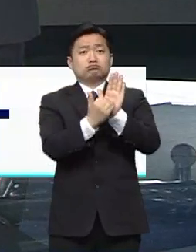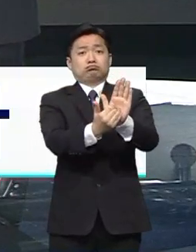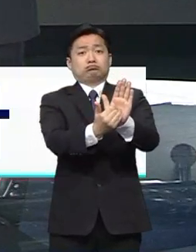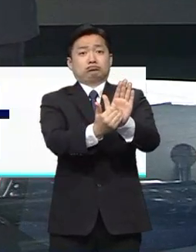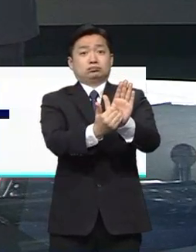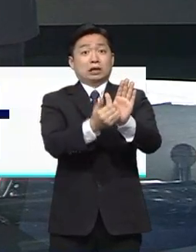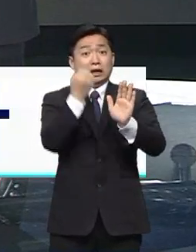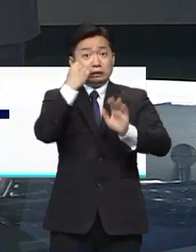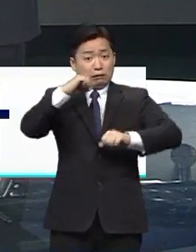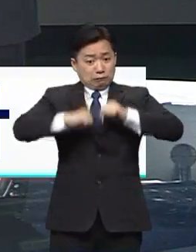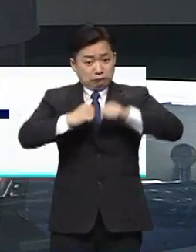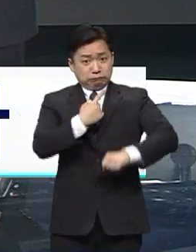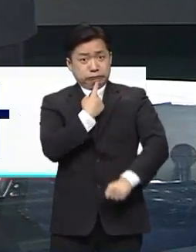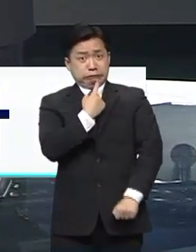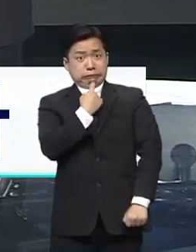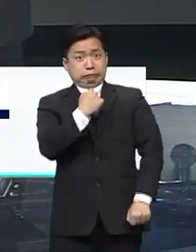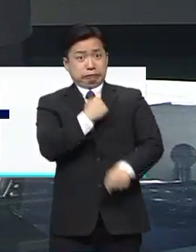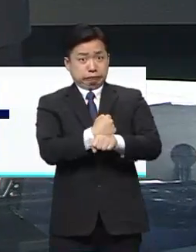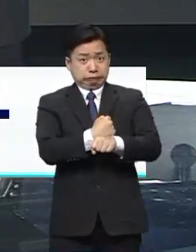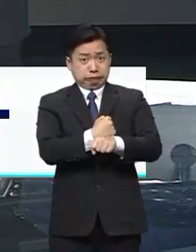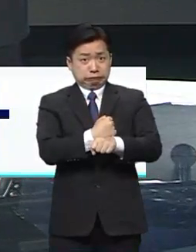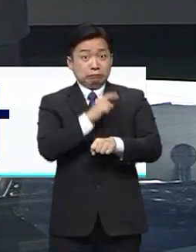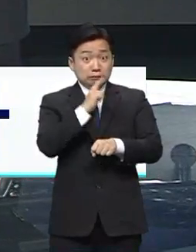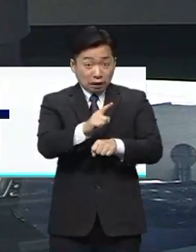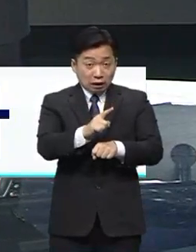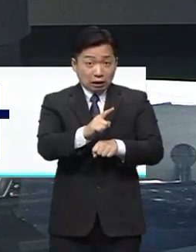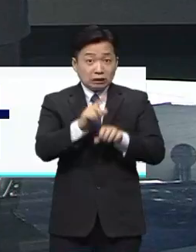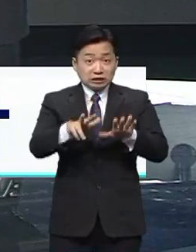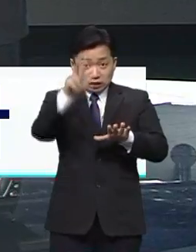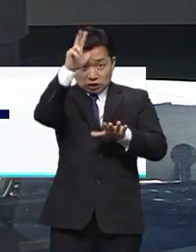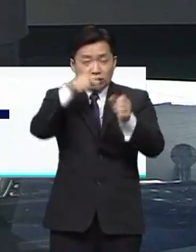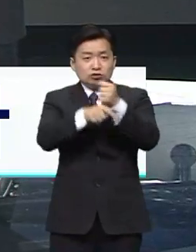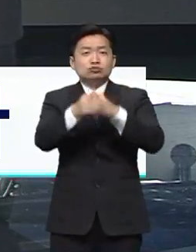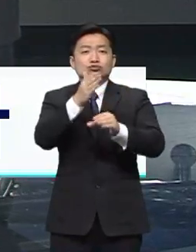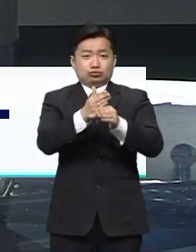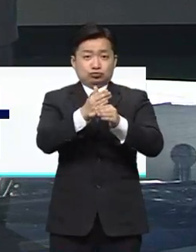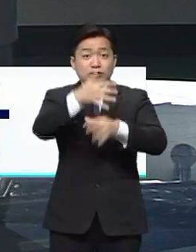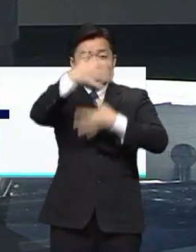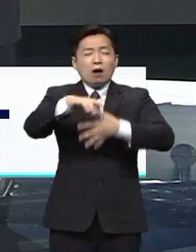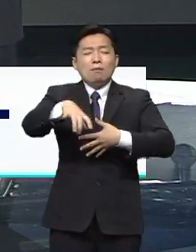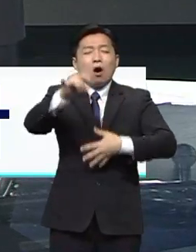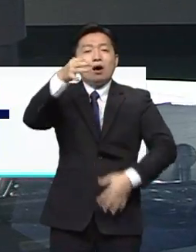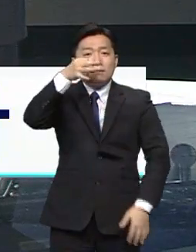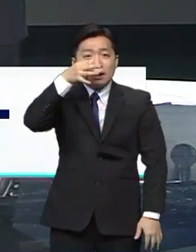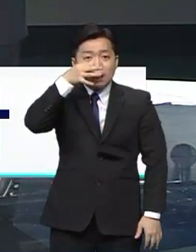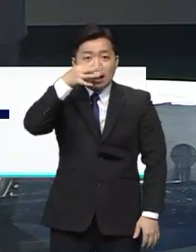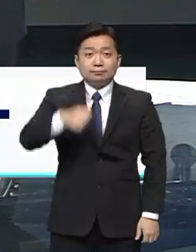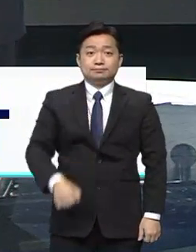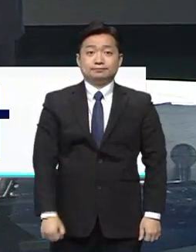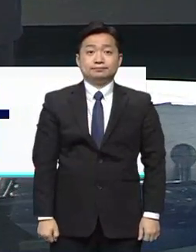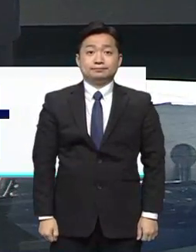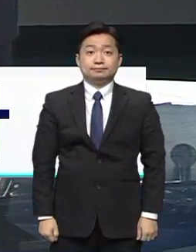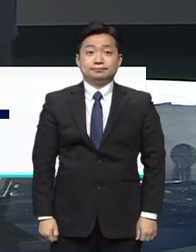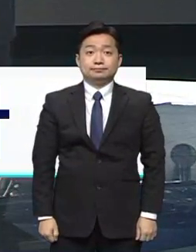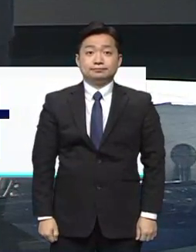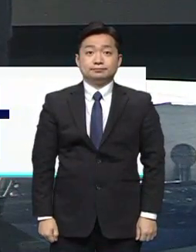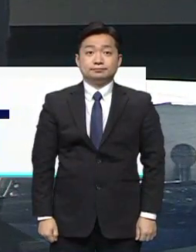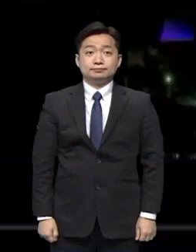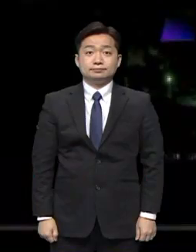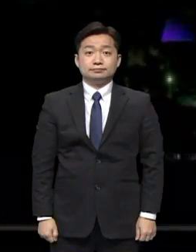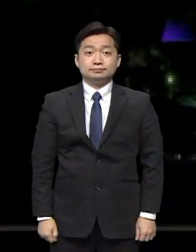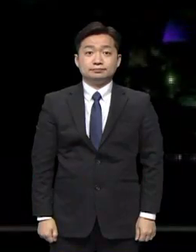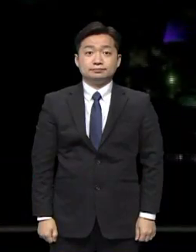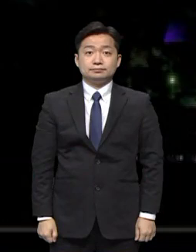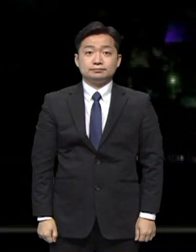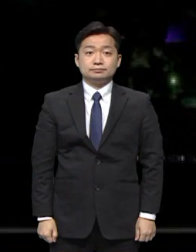했더니 이상한 행동에 협박까지 당했다는 겁니다. 경찰이 조사를 하고 있습니다. 영상 보시죠. 장훈경 기자입니다.